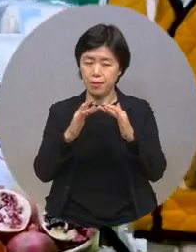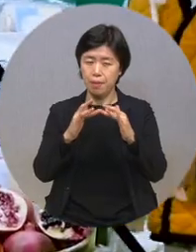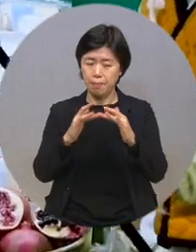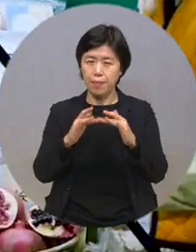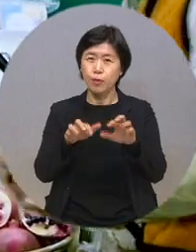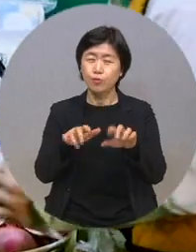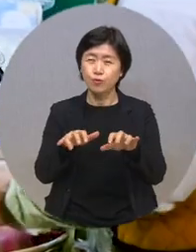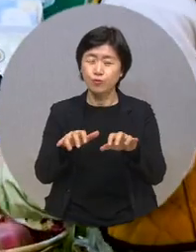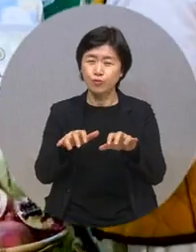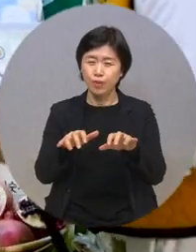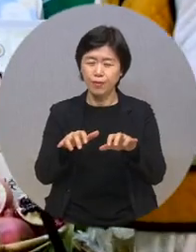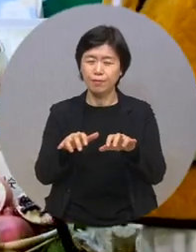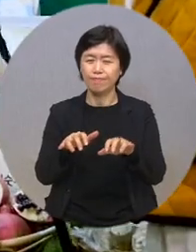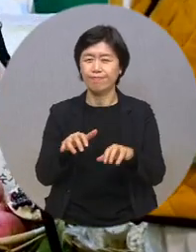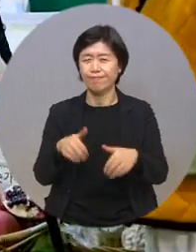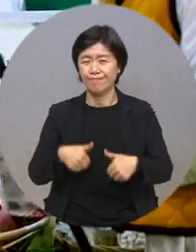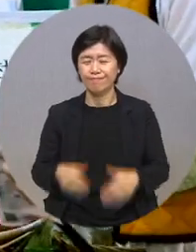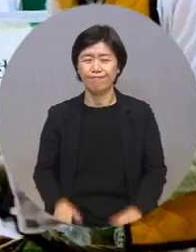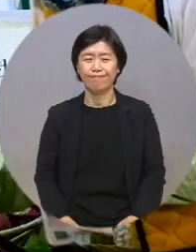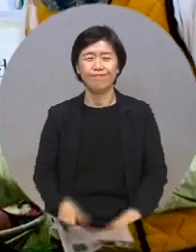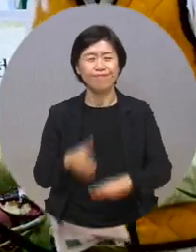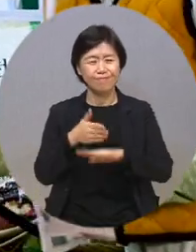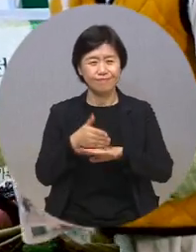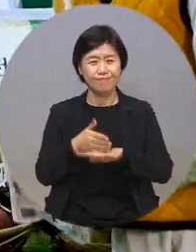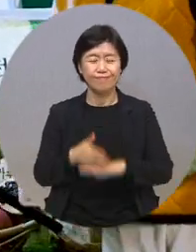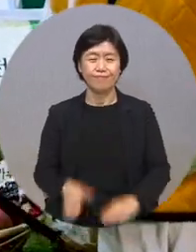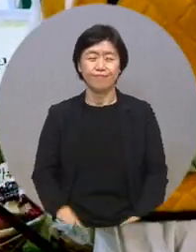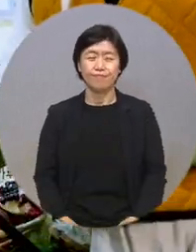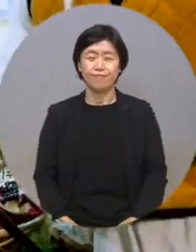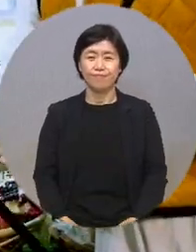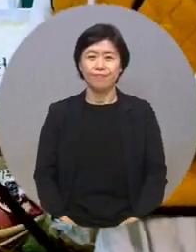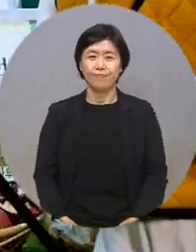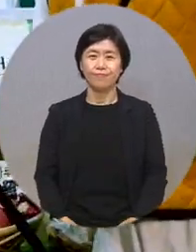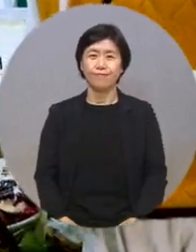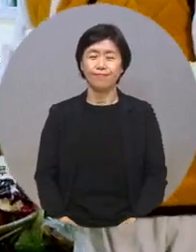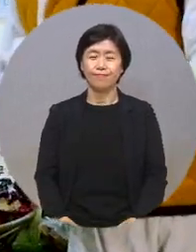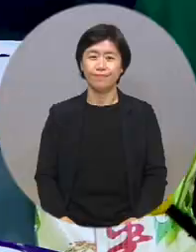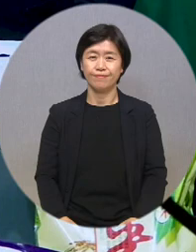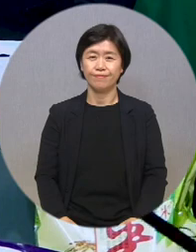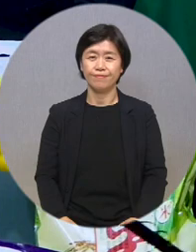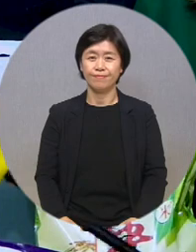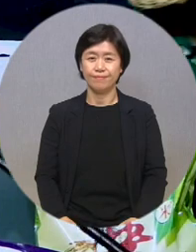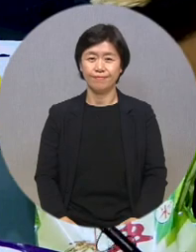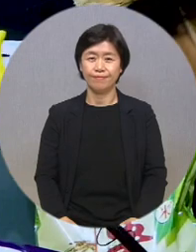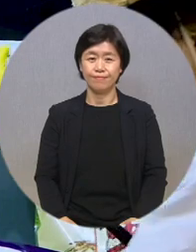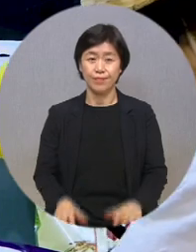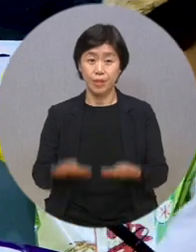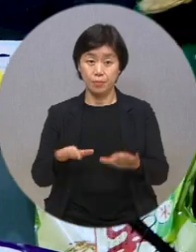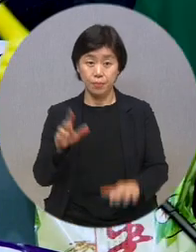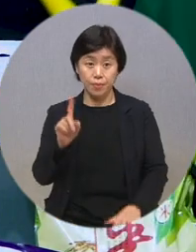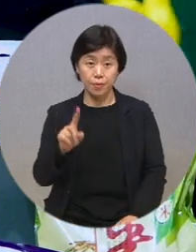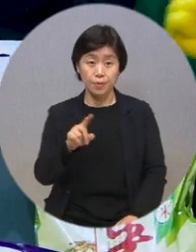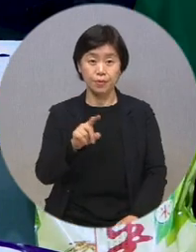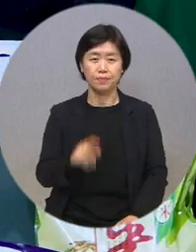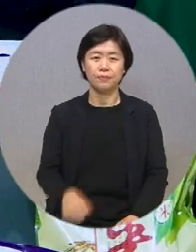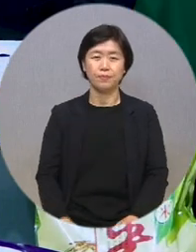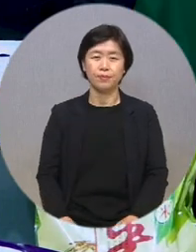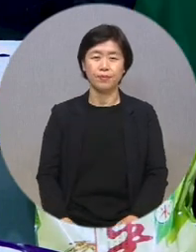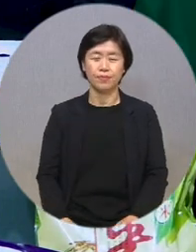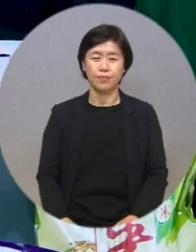알겠습니다. 아~ 네, 고맙습니다. 감사합니다. 감사합니다. 네. 자, 이번에는 고흥군